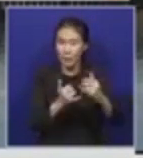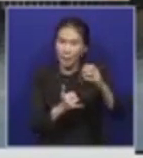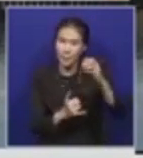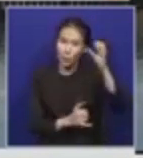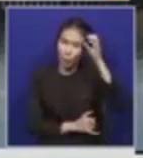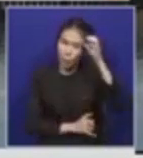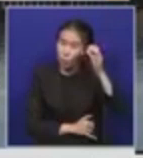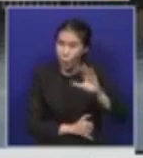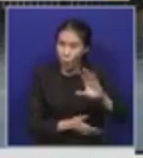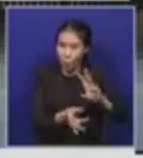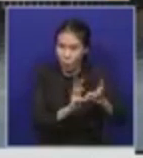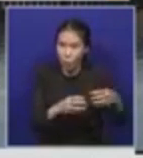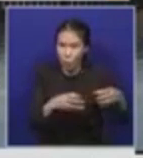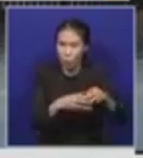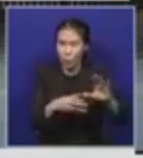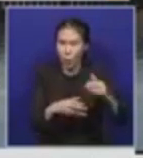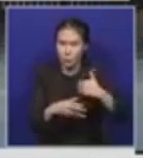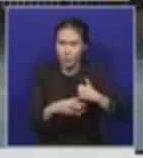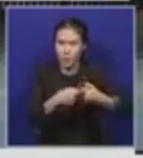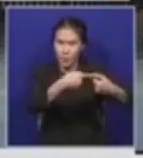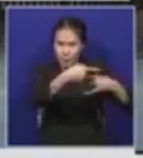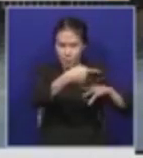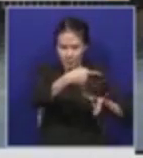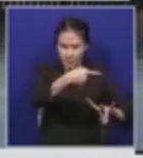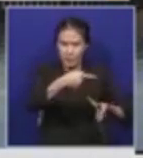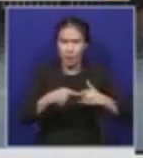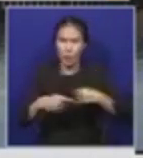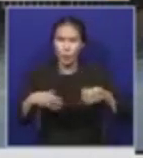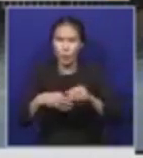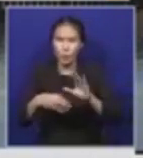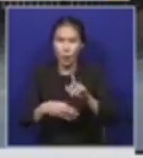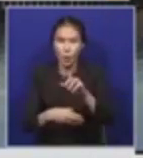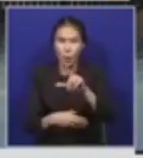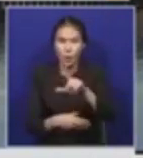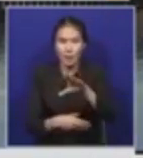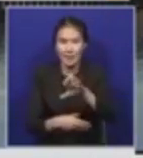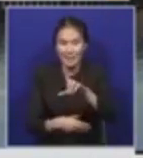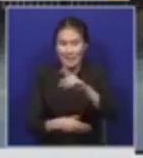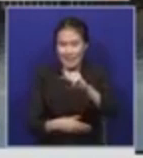ล็ดพันธุ์พี่น้องมองมีอยู่7สายพันธุ์พี่น้องลีซูมี6สายพันธุ์พี่น้องเมียนมี